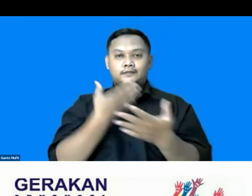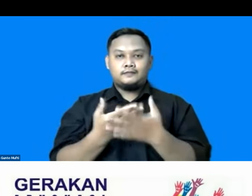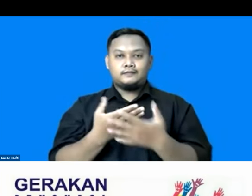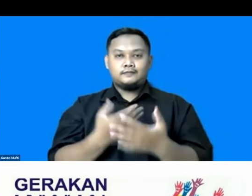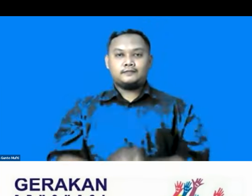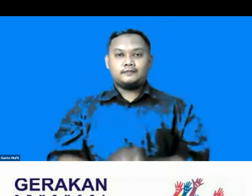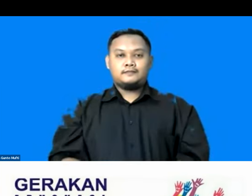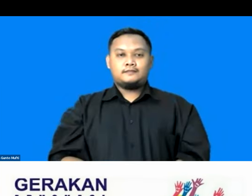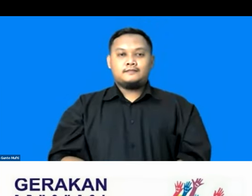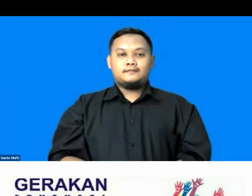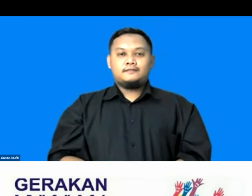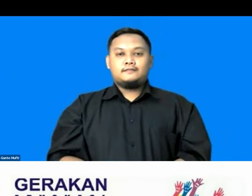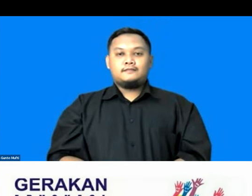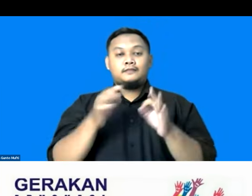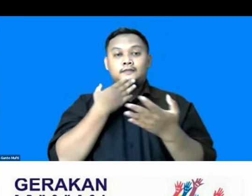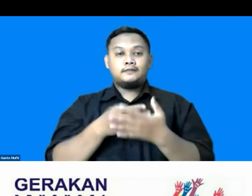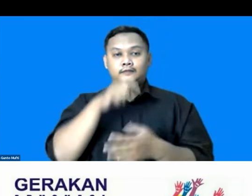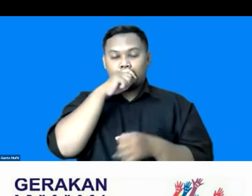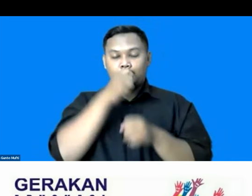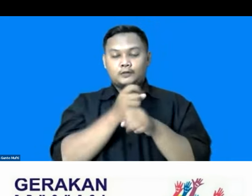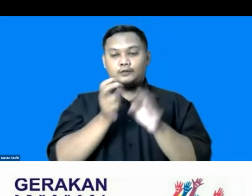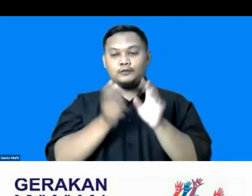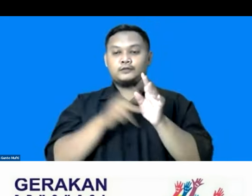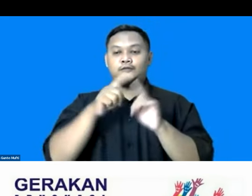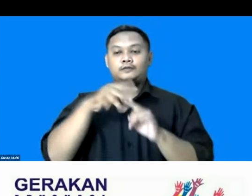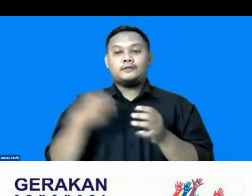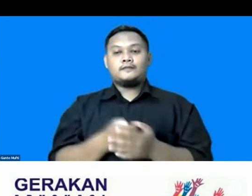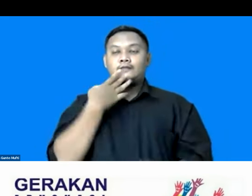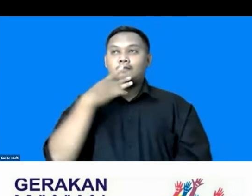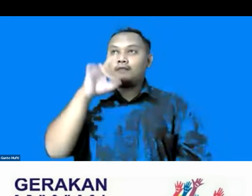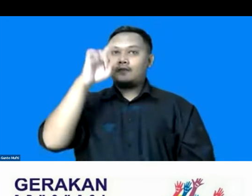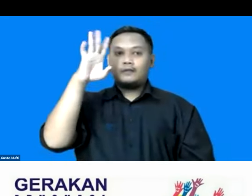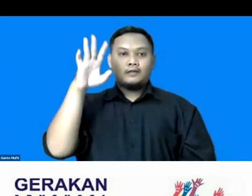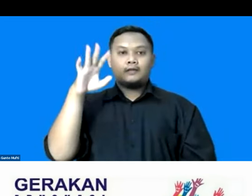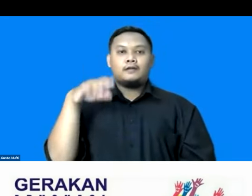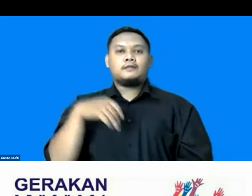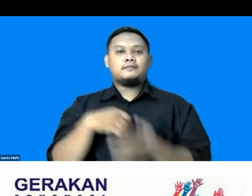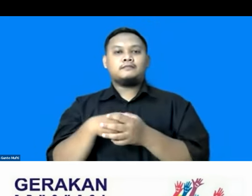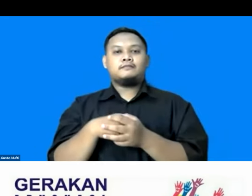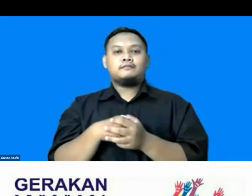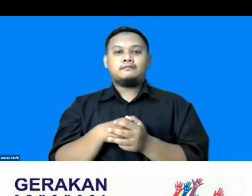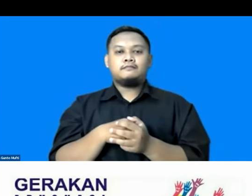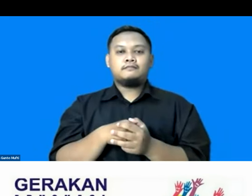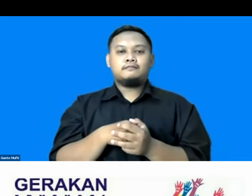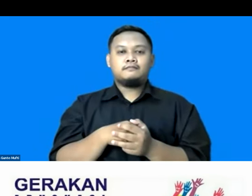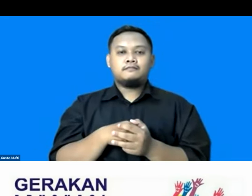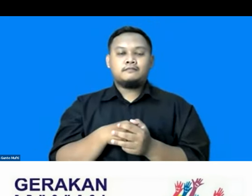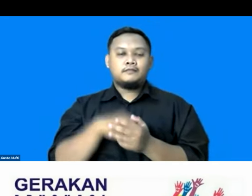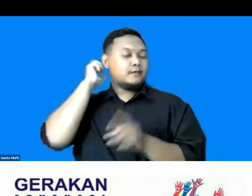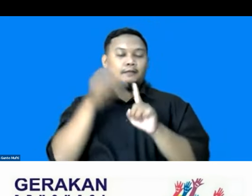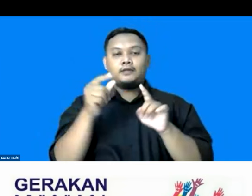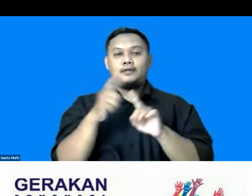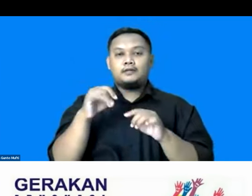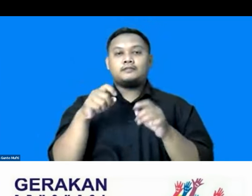Baik, terima kasih Pak Gunawan untuk waktunya. Selamat siang kepada Bu Berti, Pak Hersen, serta Pak Gunawan, serta teman-teman yang